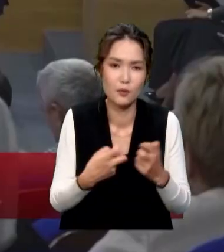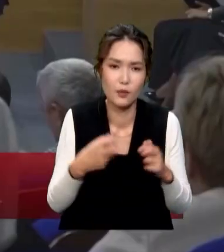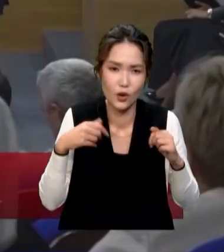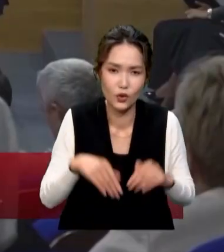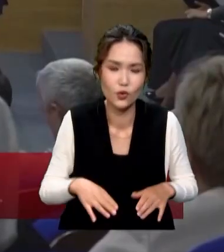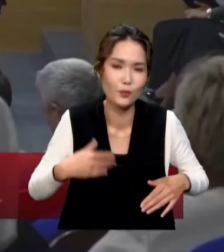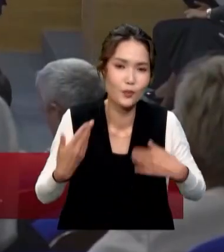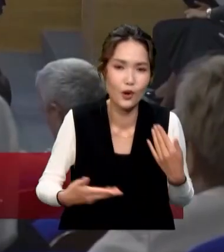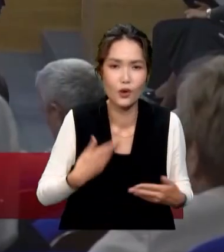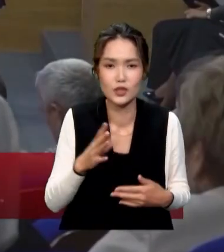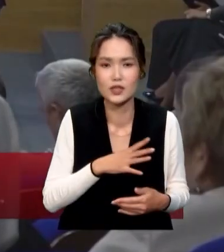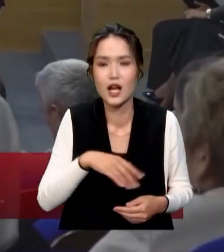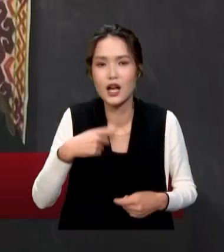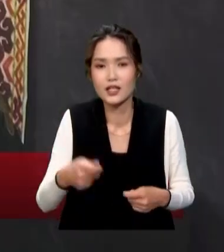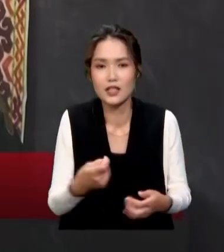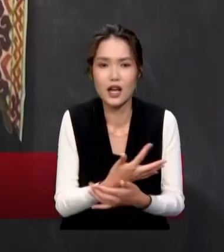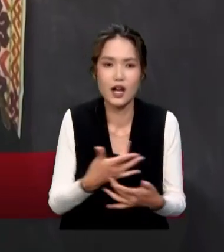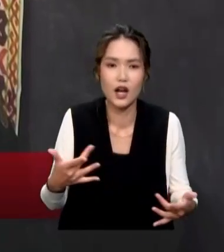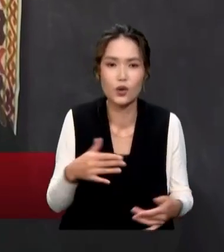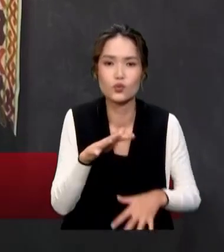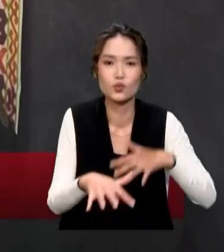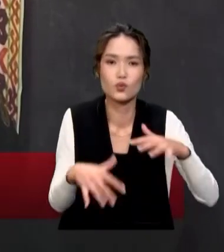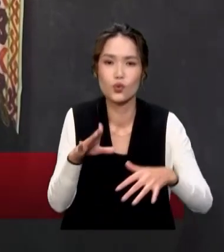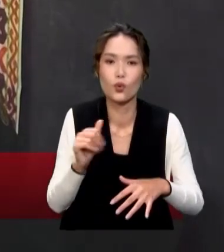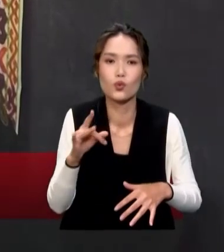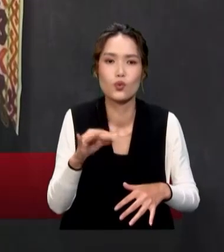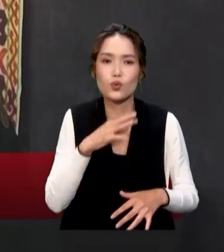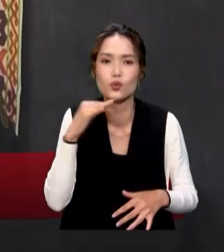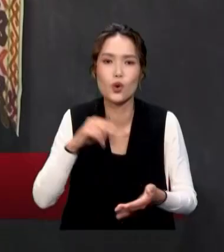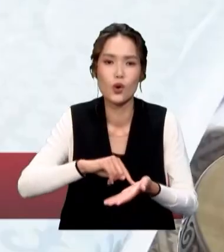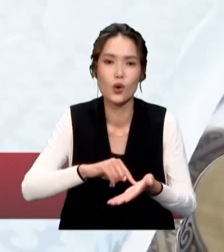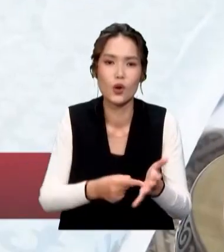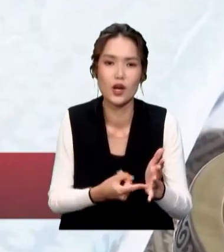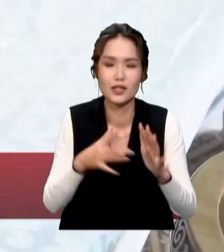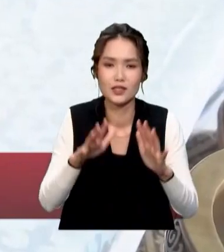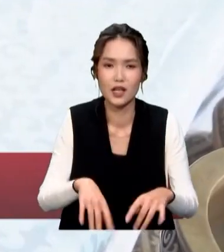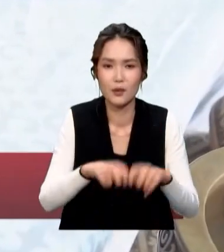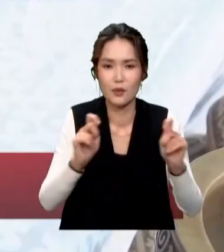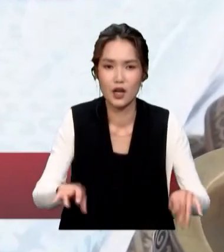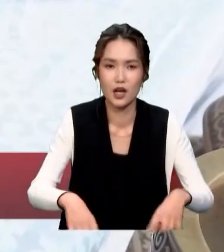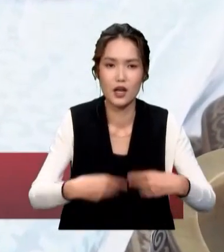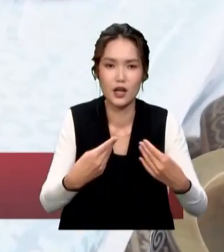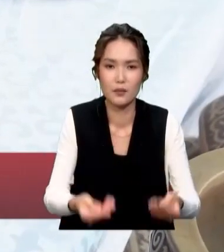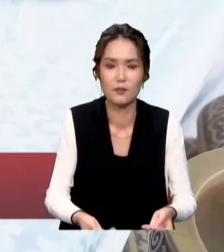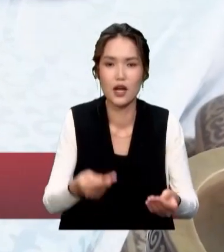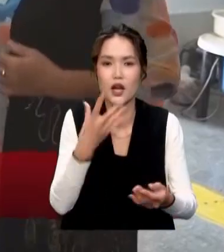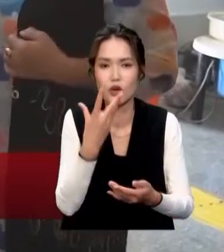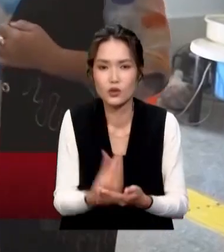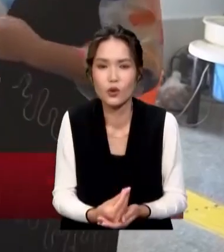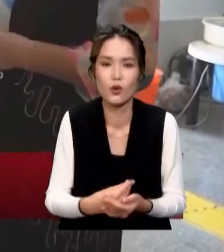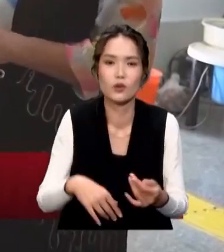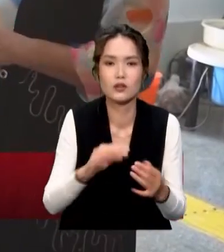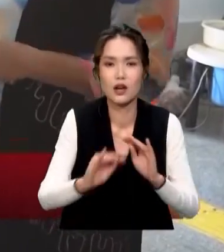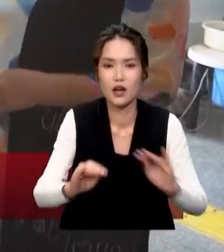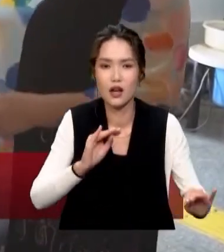де ұсынған. Ол шеберлер үшін тегін туристер көп келетін аймақтардан арнайы дүңгіршектер ашып беру. Ата кәсіптен несібесін айырғандардың